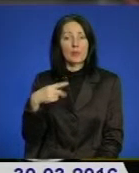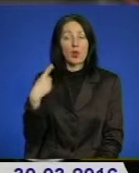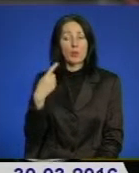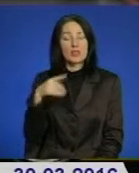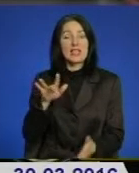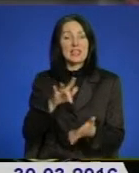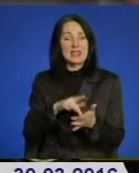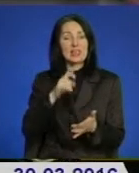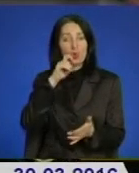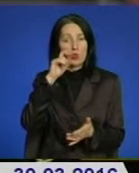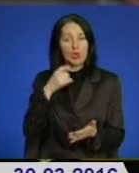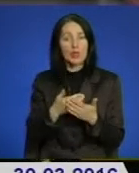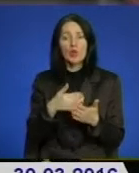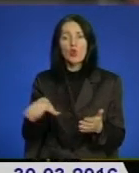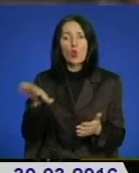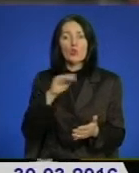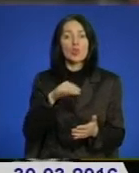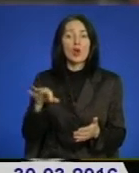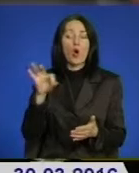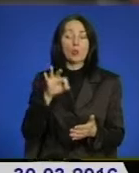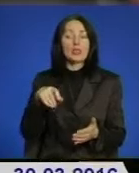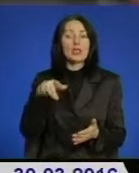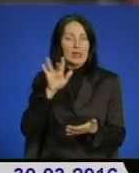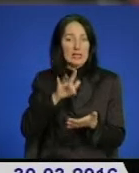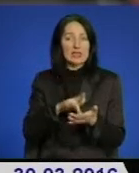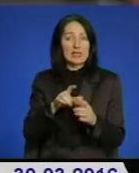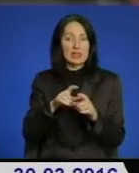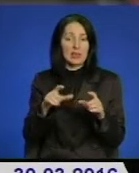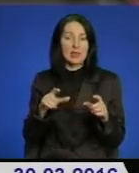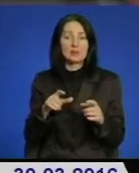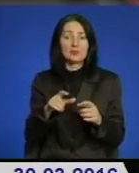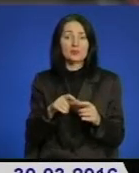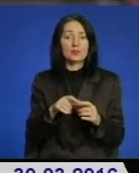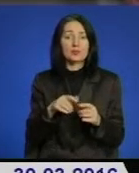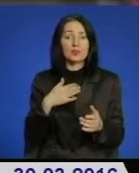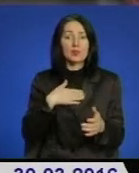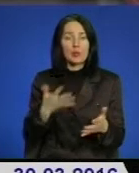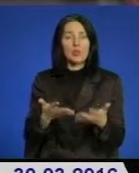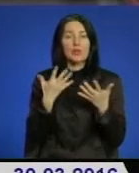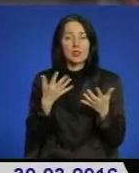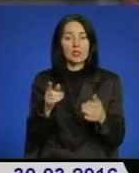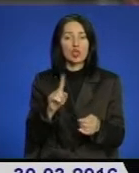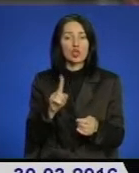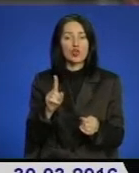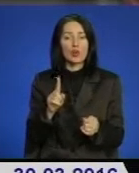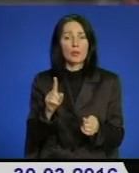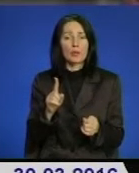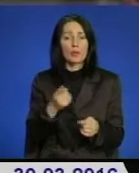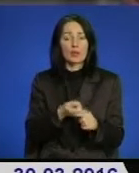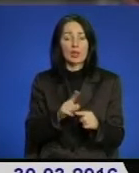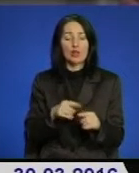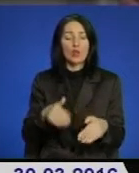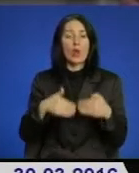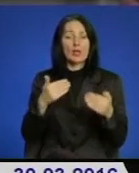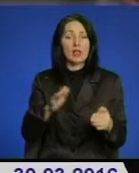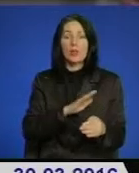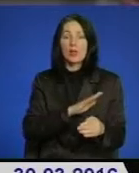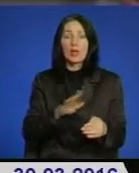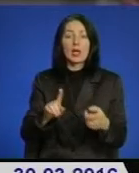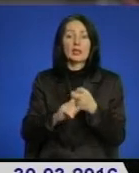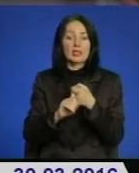обласних центрах України, майже у всіх обласних центрах. І ми з'ясували, що на цьому етапі не